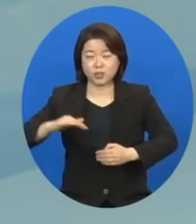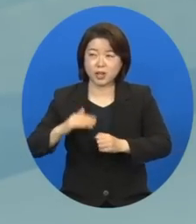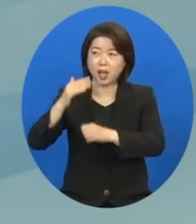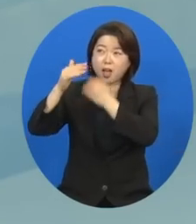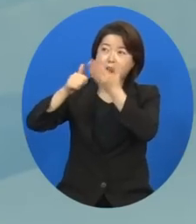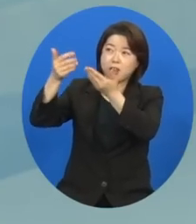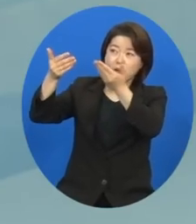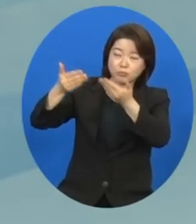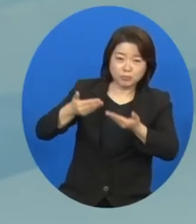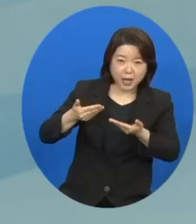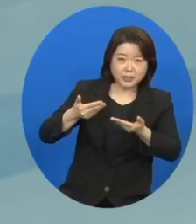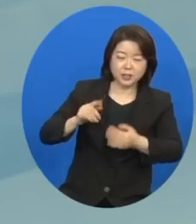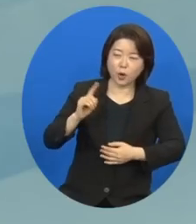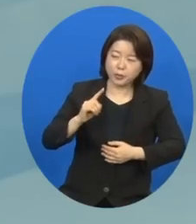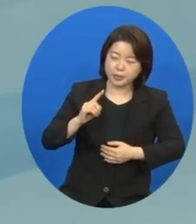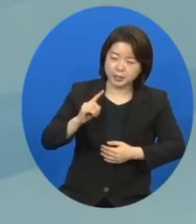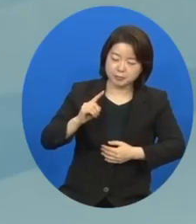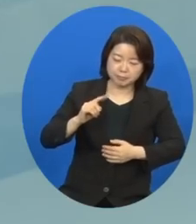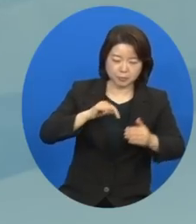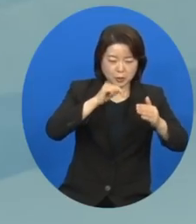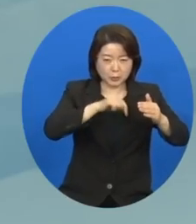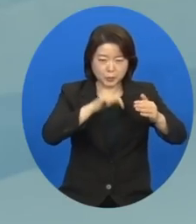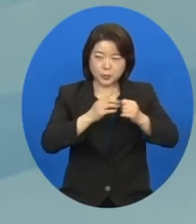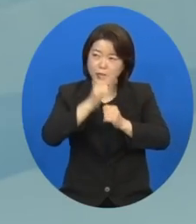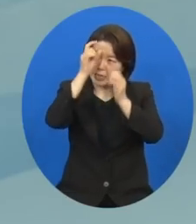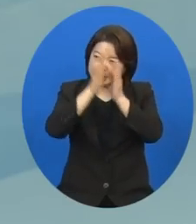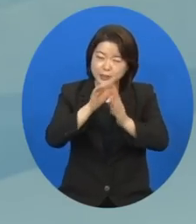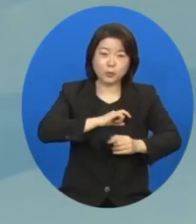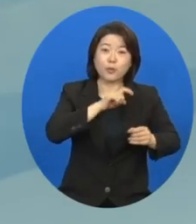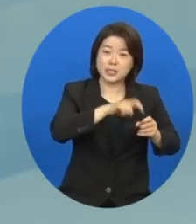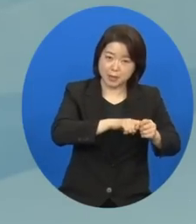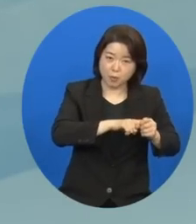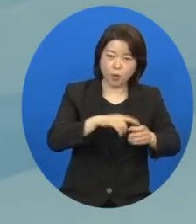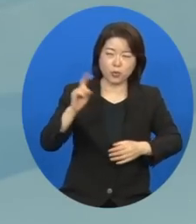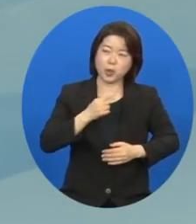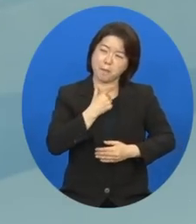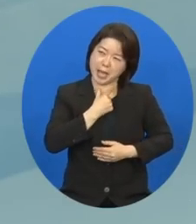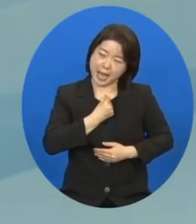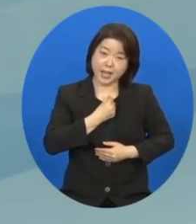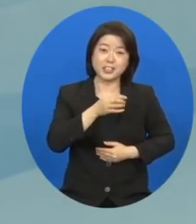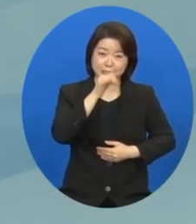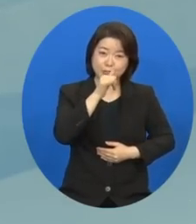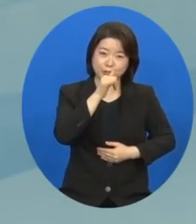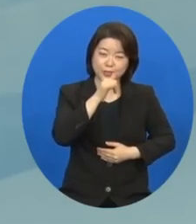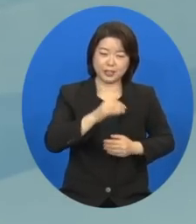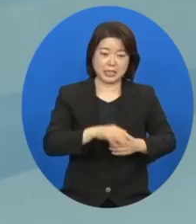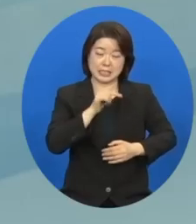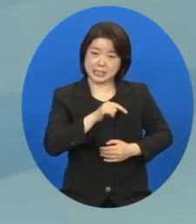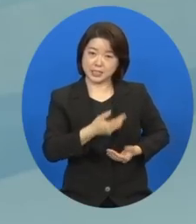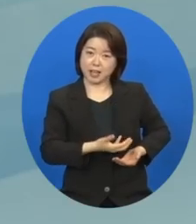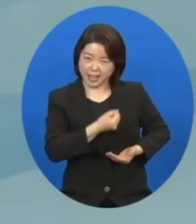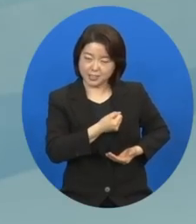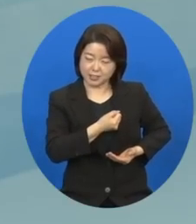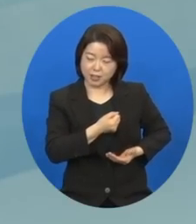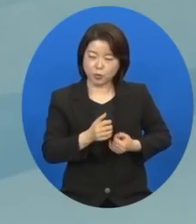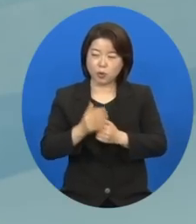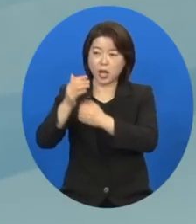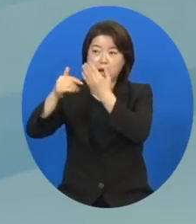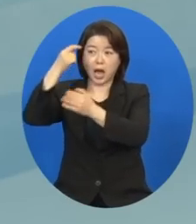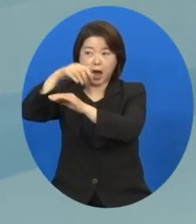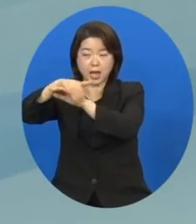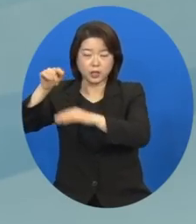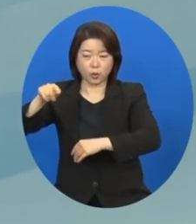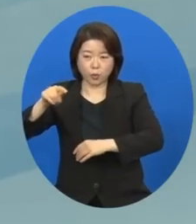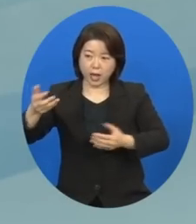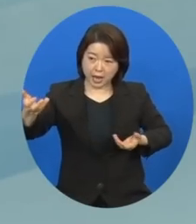하나님으로부터 받은 어떤 그 나름대로의 기도 제목과 어떤 소원이 있어요. 근데 그것과 하나님이 계획하신 것이